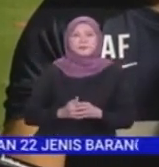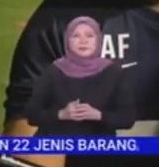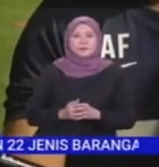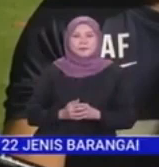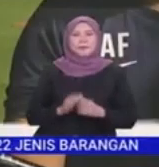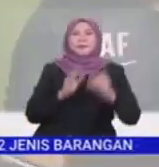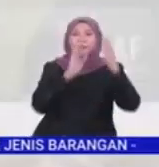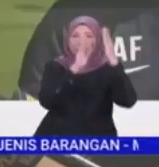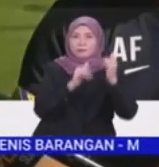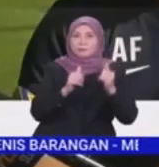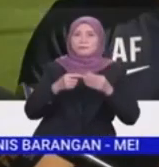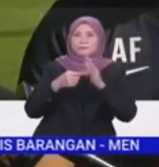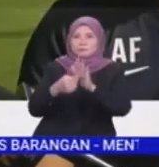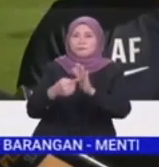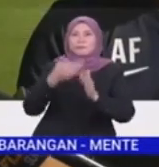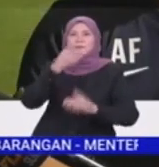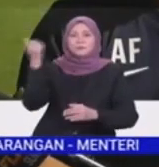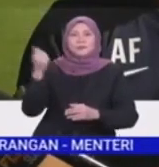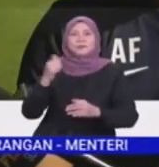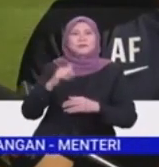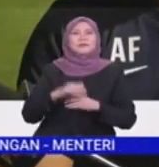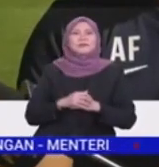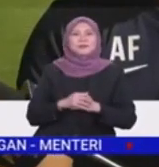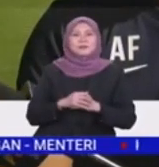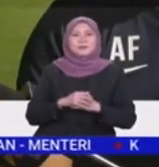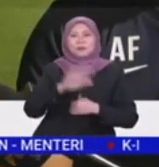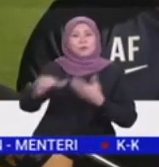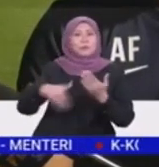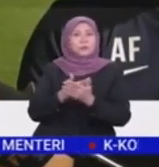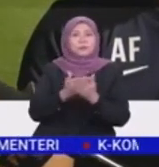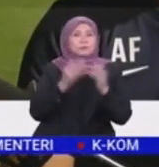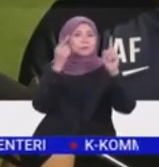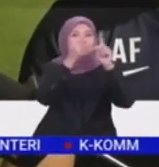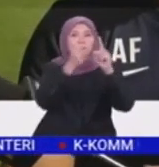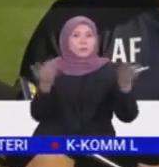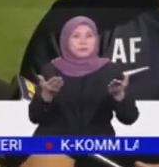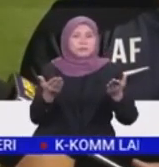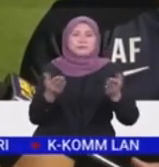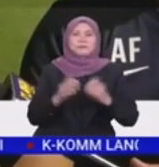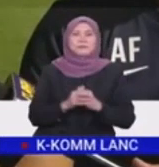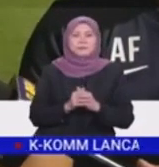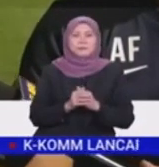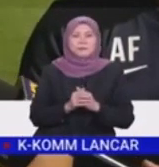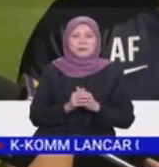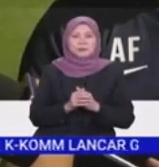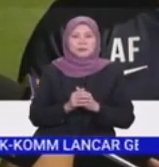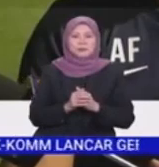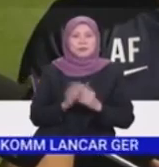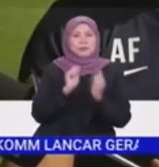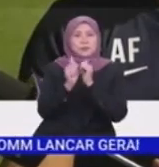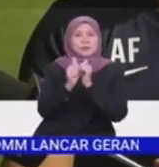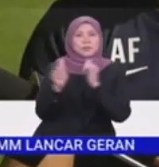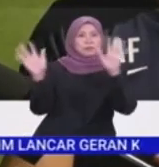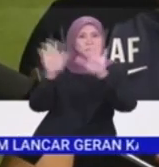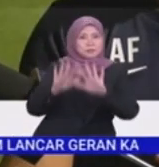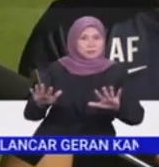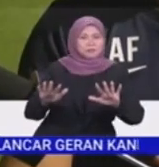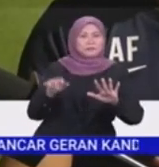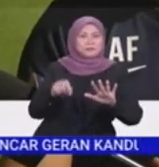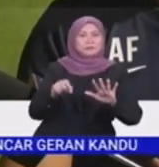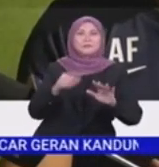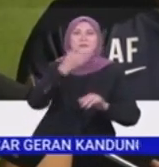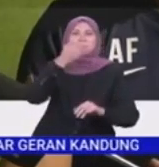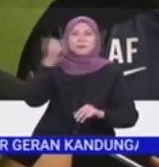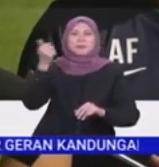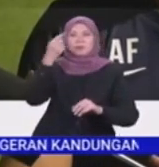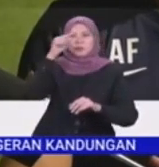dapat bagi yang terbaik. Semua orang tahu yang kita punya matlamat sebenar adalah AFC. Jadi Sukan C ini adalah satu platform yang